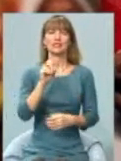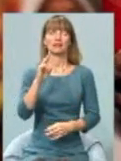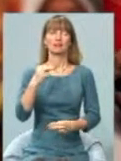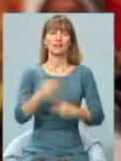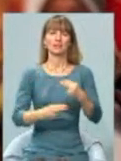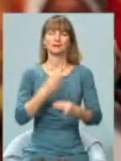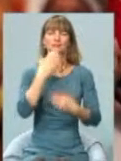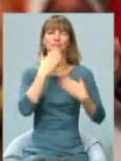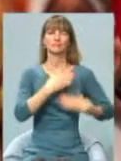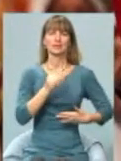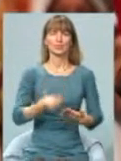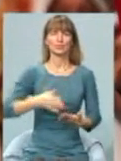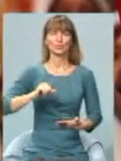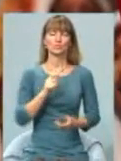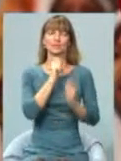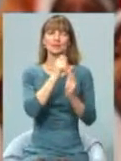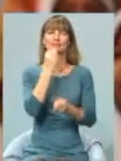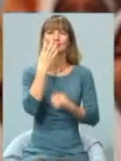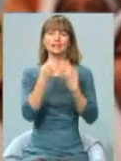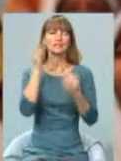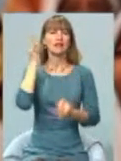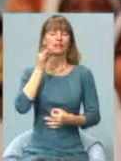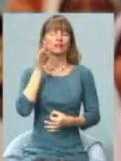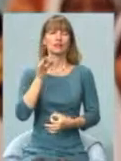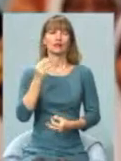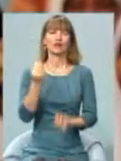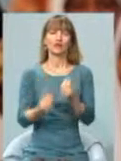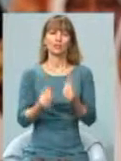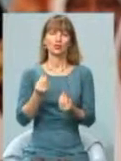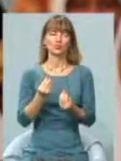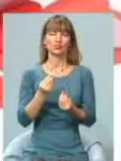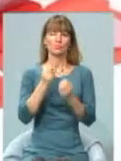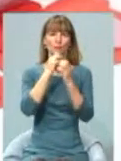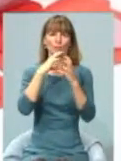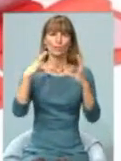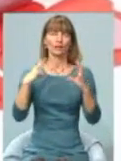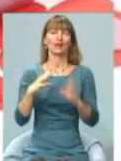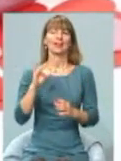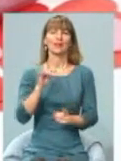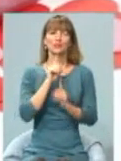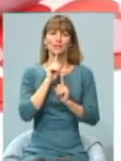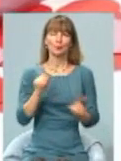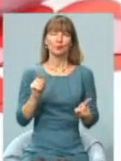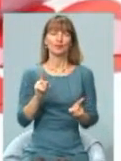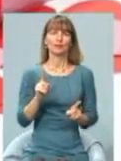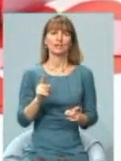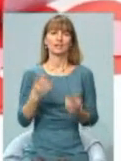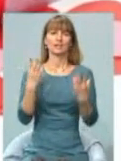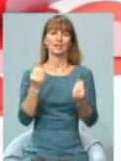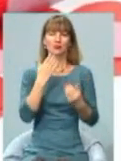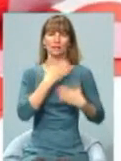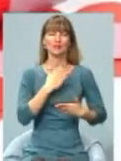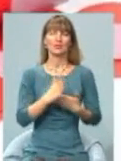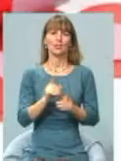традицією, коханим та дорогим друзям дарують квіти, солодощі, іграшки, повітряні кульки. А особливим атрибутом Дня закоханих